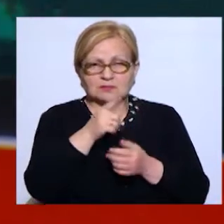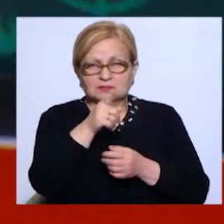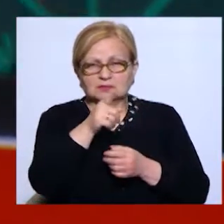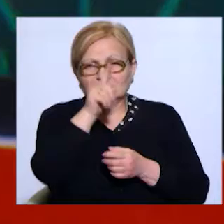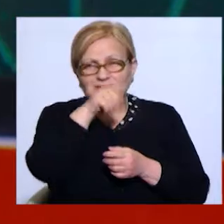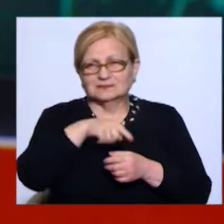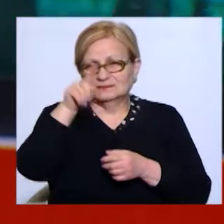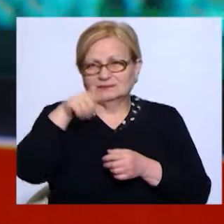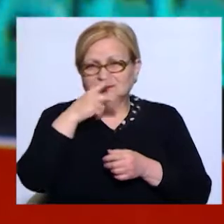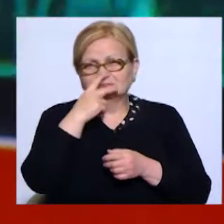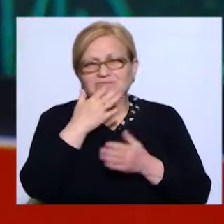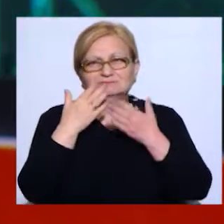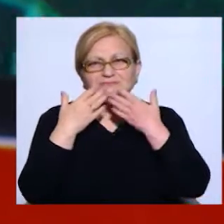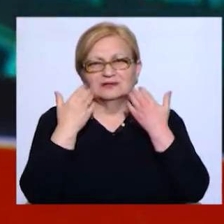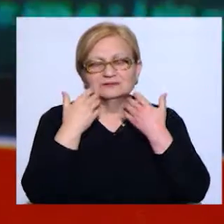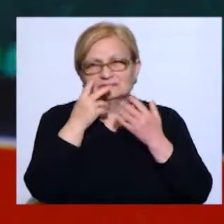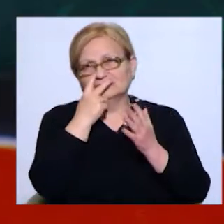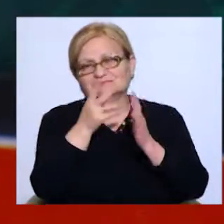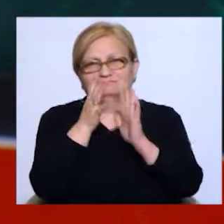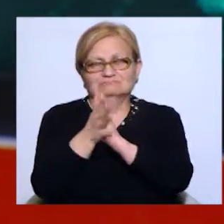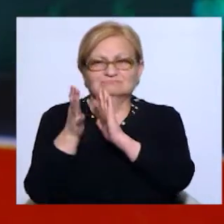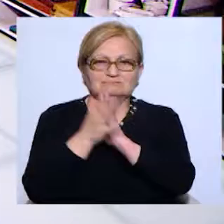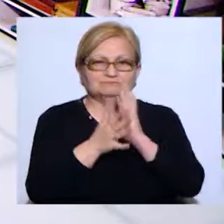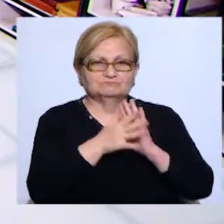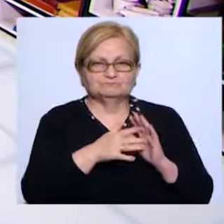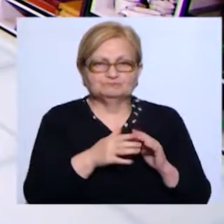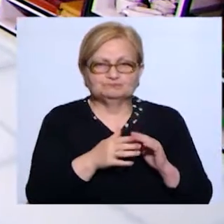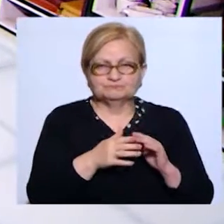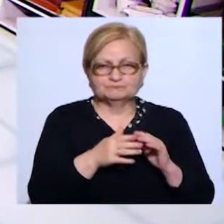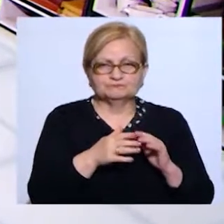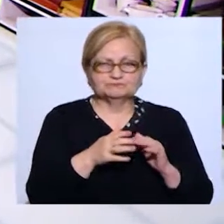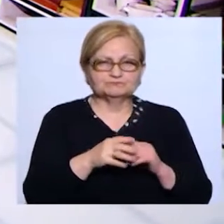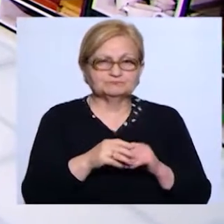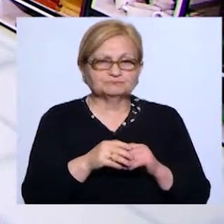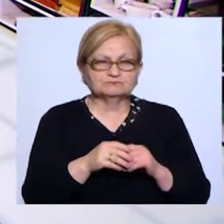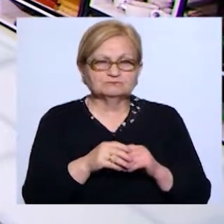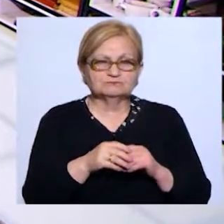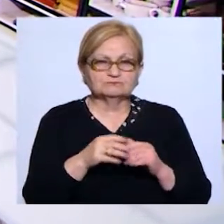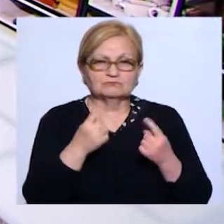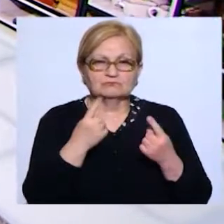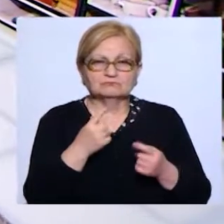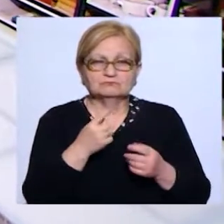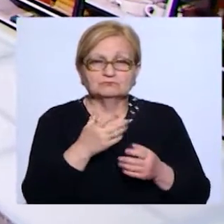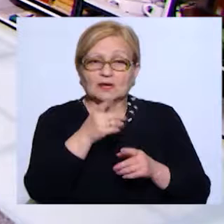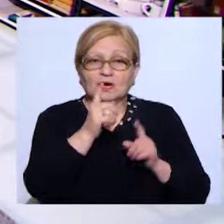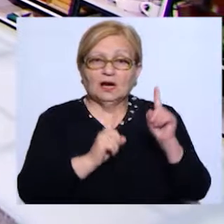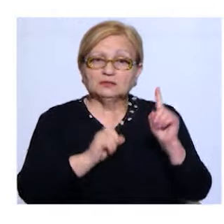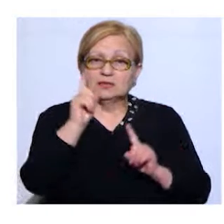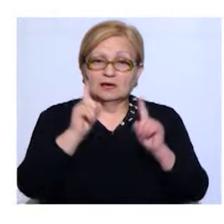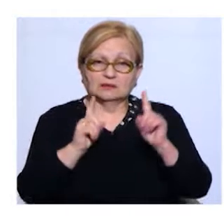აი ესე, როგორც ხედავ, უფრო მარტივად არის აღქმული, ხომ? მარტივად არის აღსაქმელი. ერთია, როგორ არის, რომ